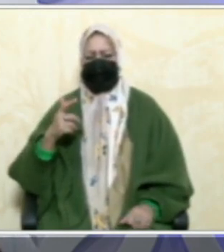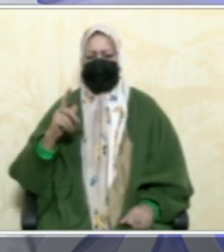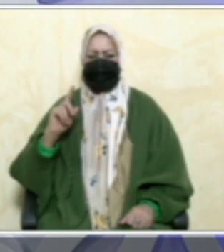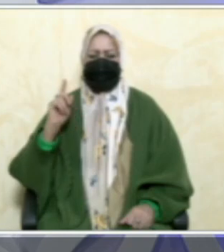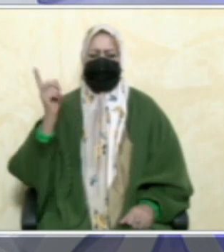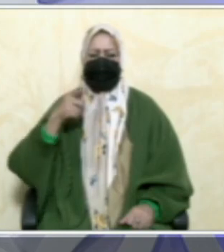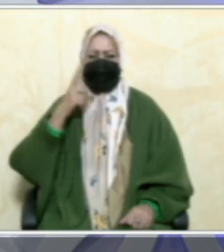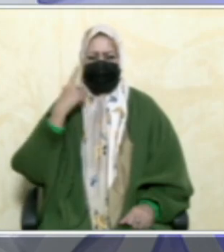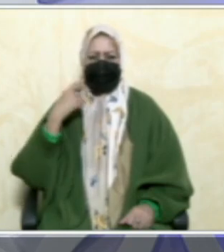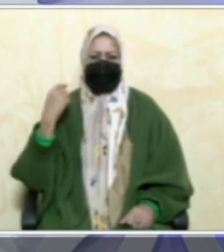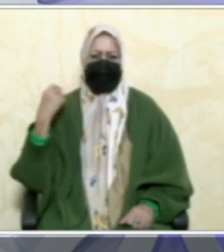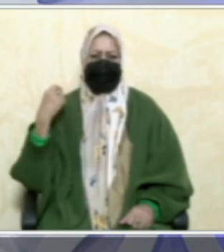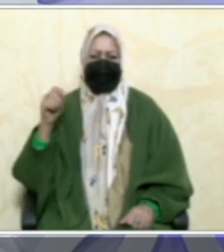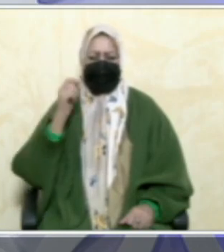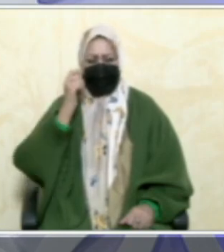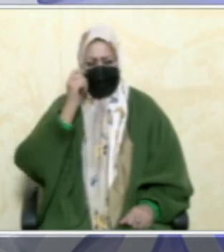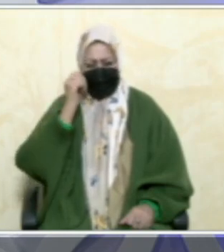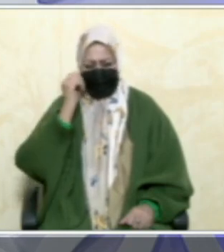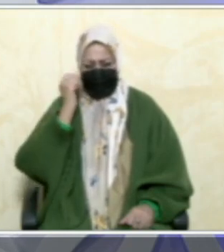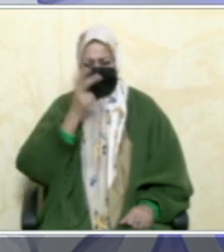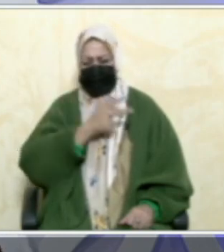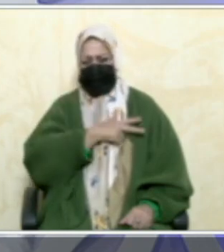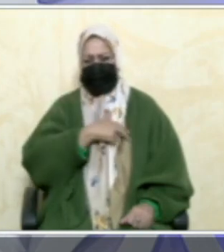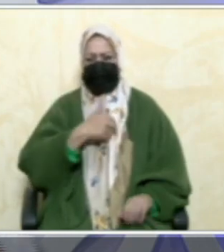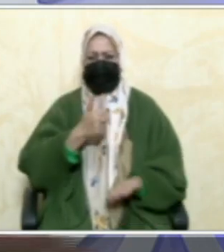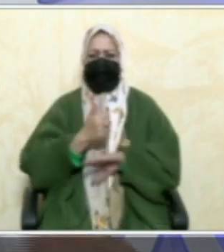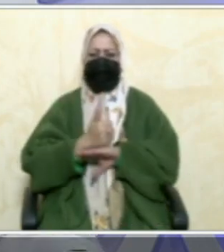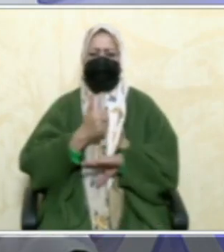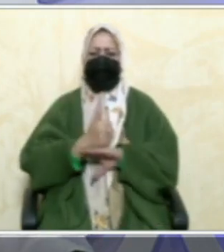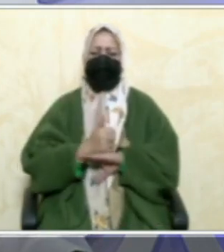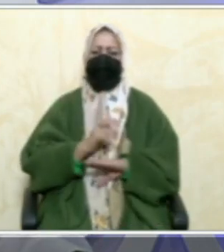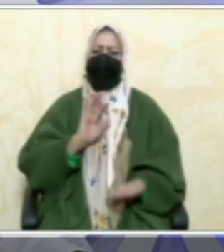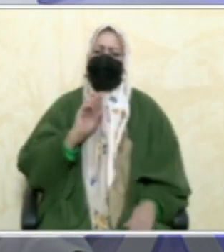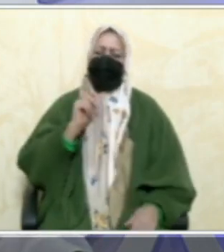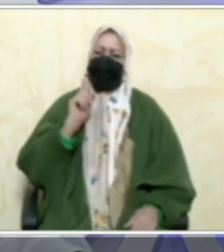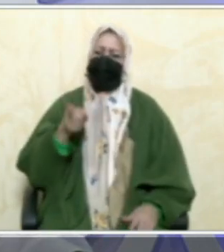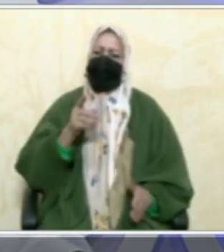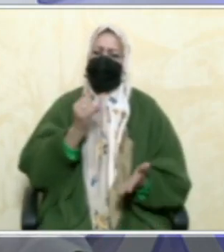أو رئيس الحكومة، رئيس الحكومة ولا